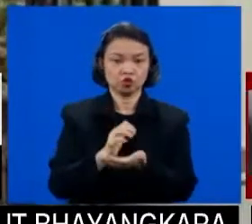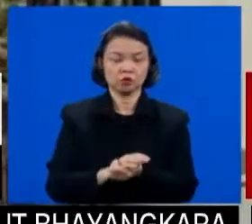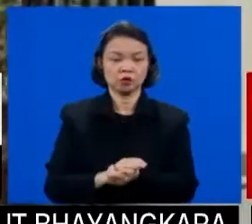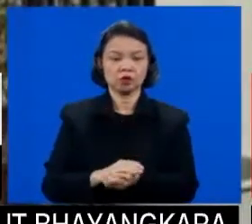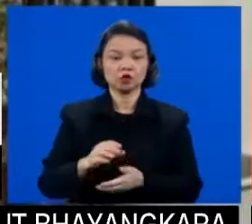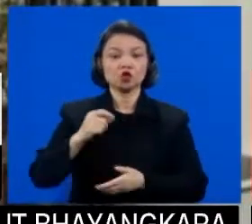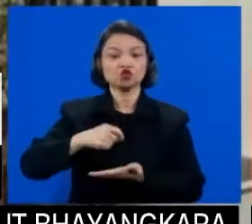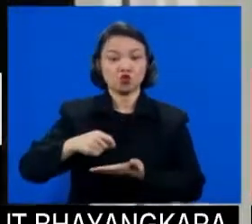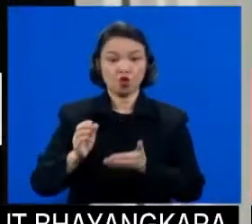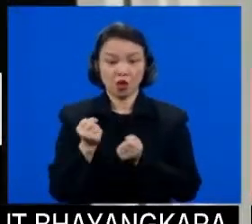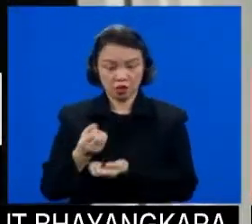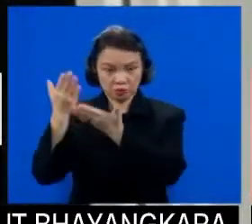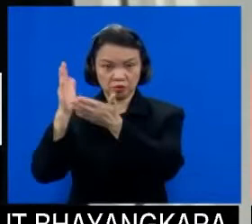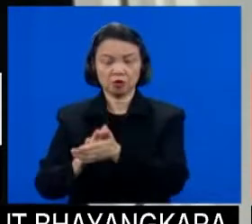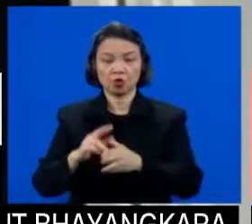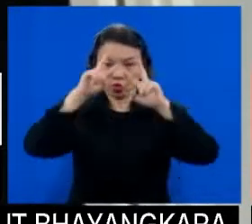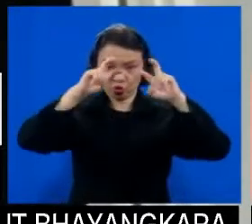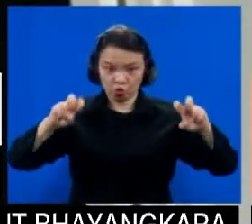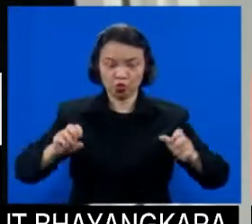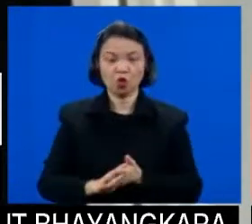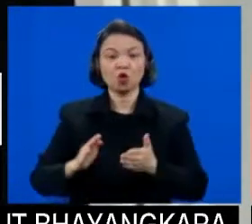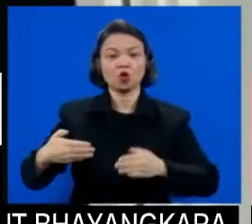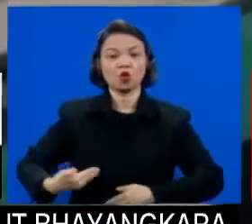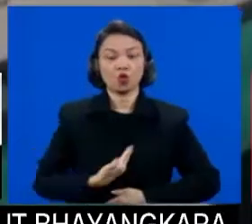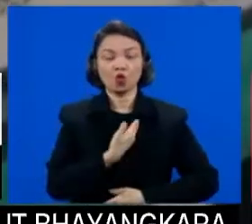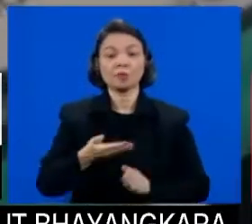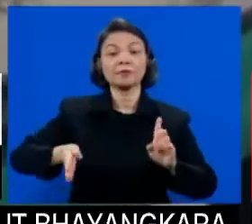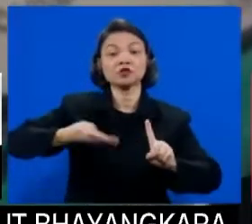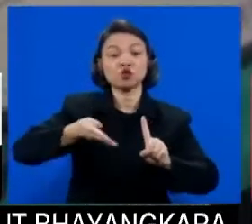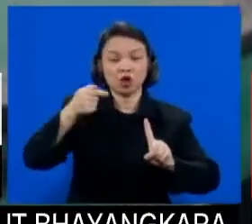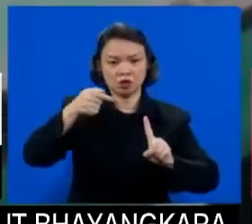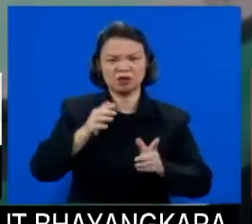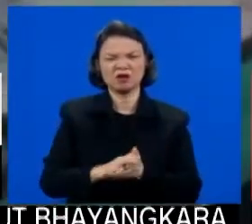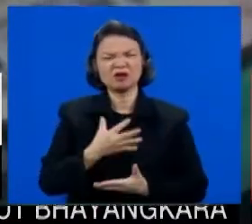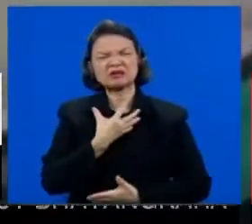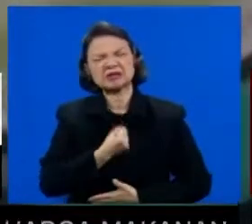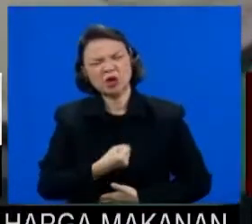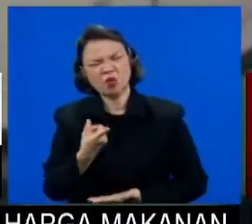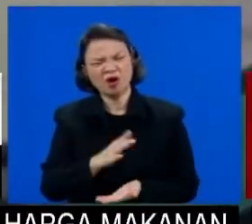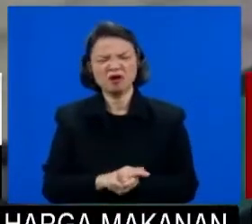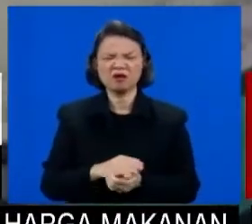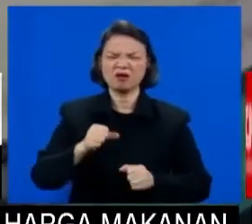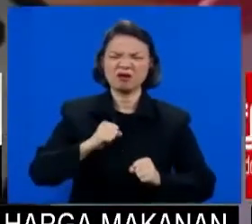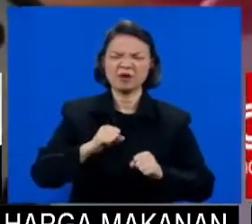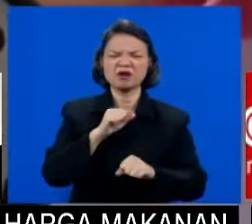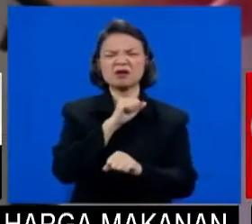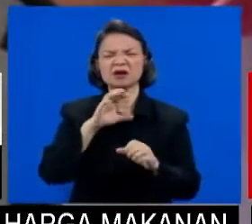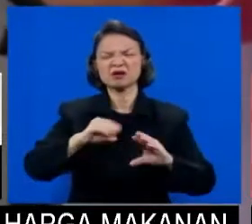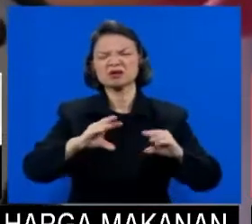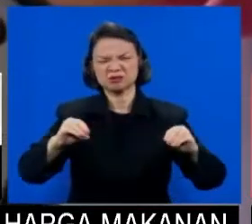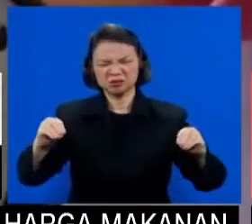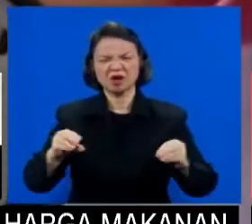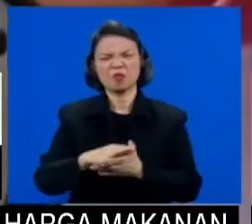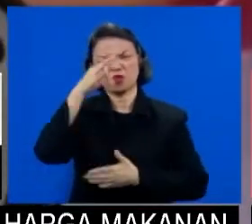ini melakukan pendampingan terhadap korban pencabulan dari MSAT, mengaku kecewa dengan kinerja kepolisian yang kembali gagal